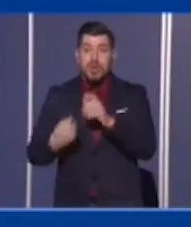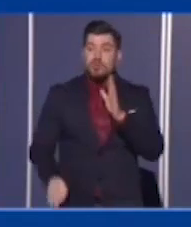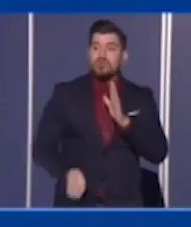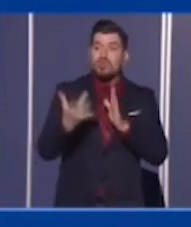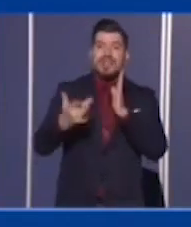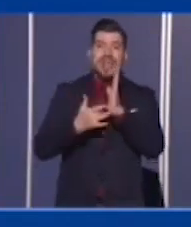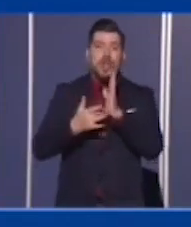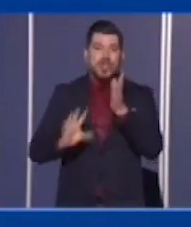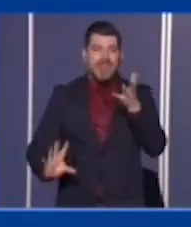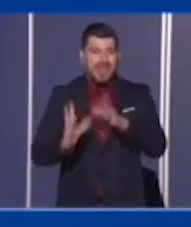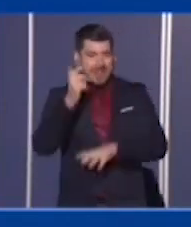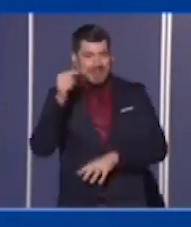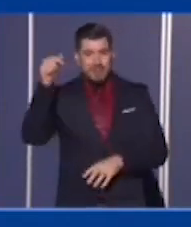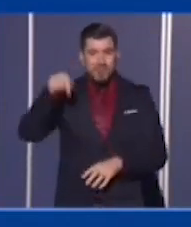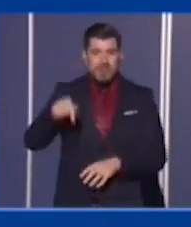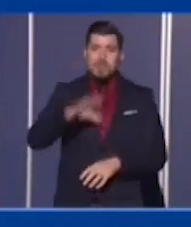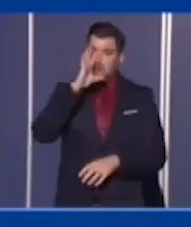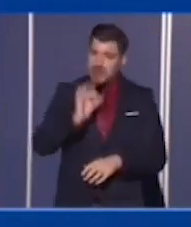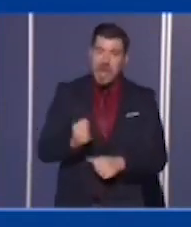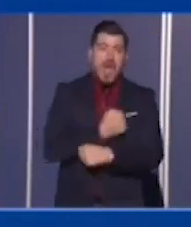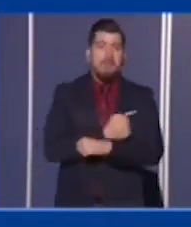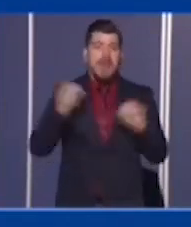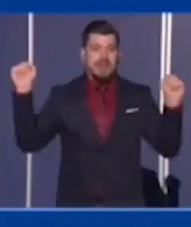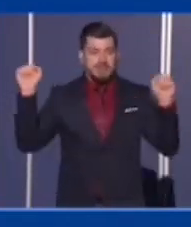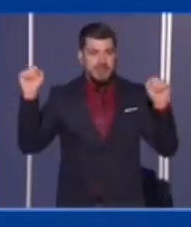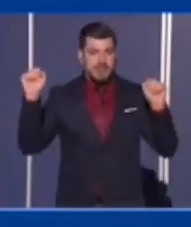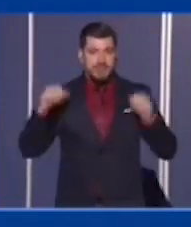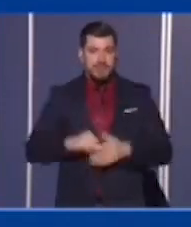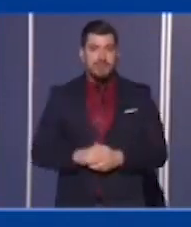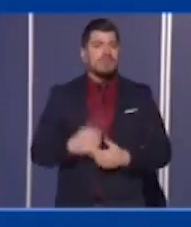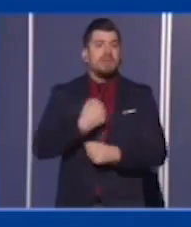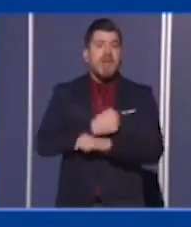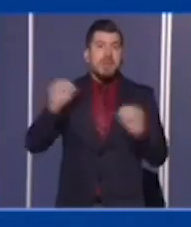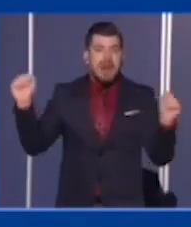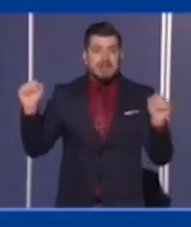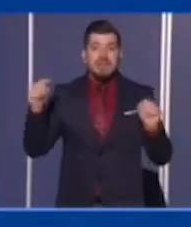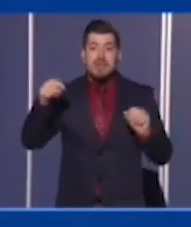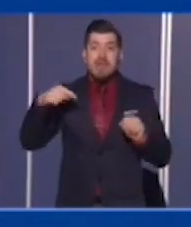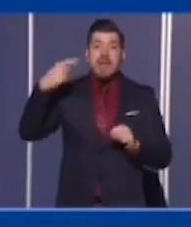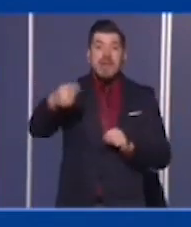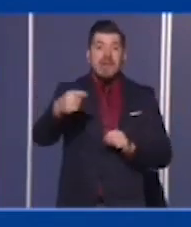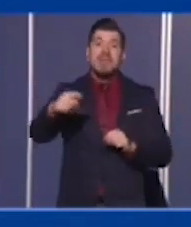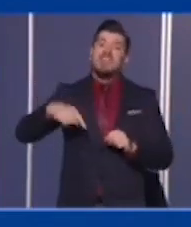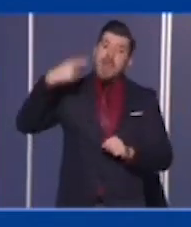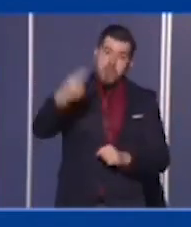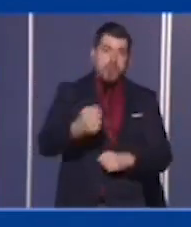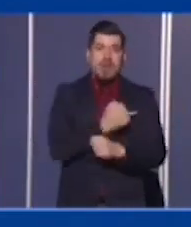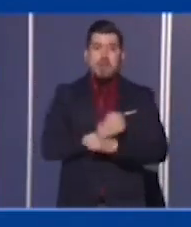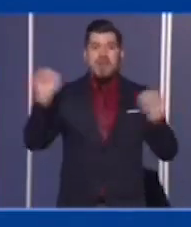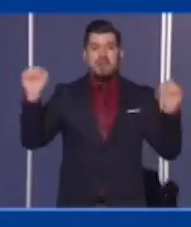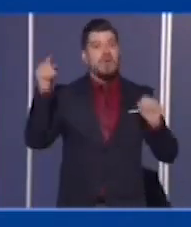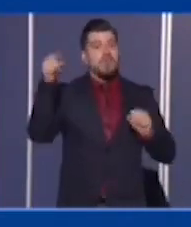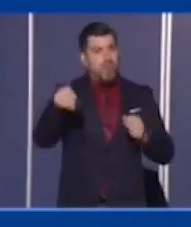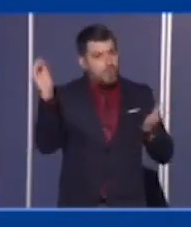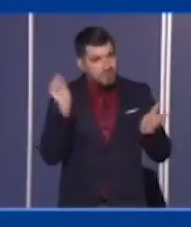η οποία επί της ουσίας αποτελεί επανάσταση, αποτελεί επανάσταση όμως μέχρι την αμέσως επόμενη, η οποία θα αλλάξει ξανά τις